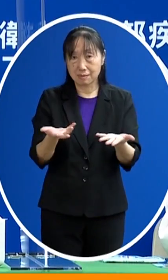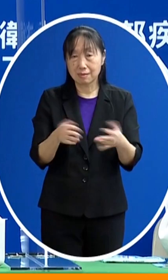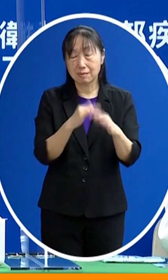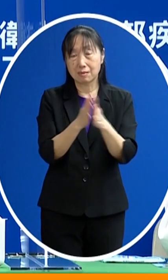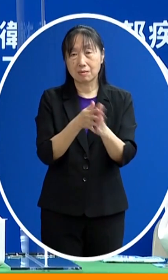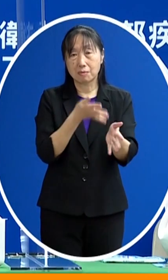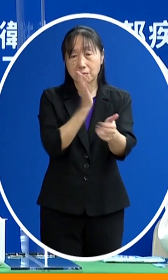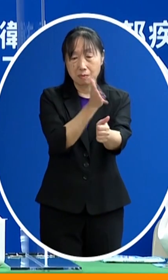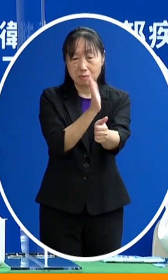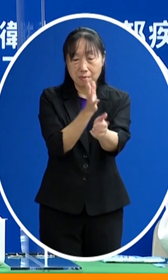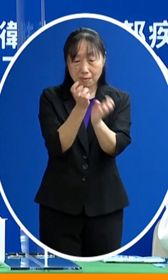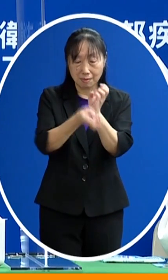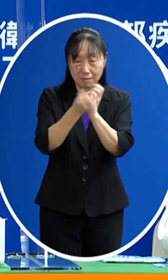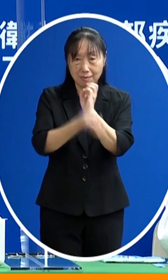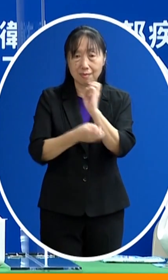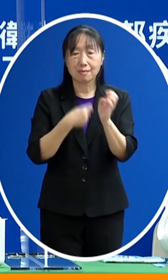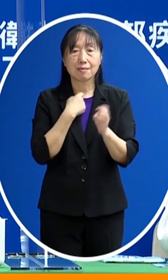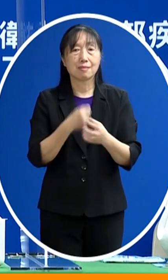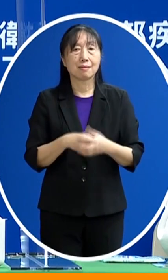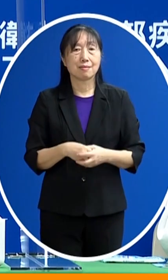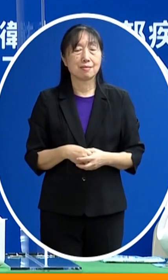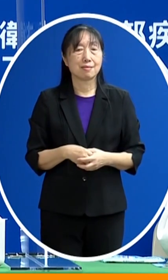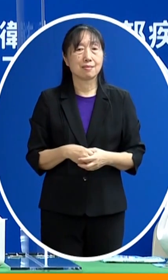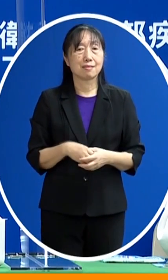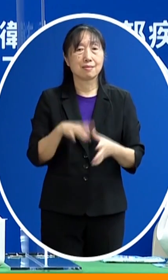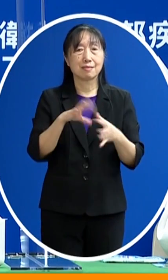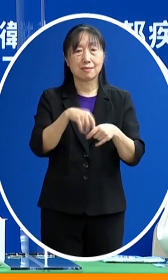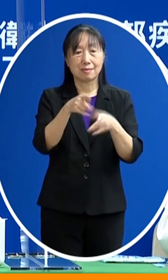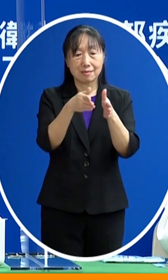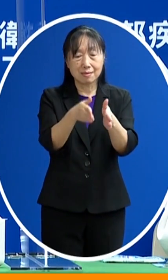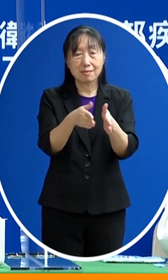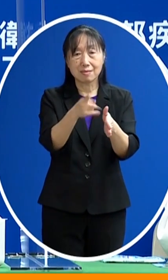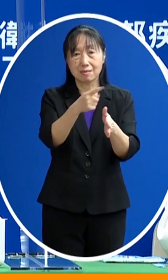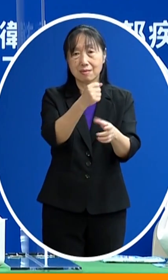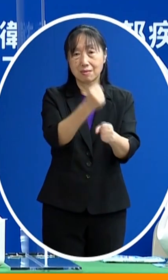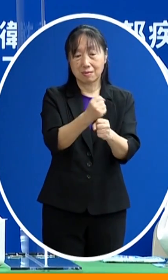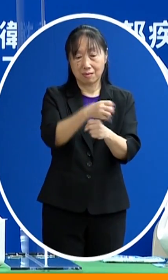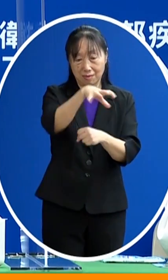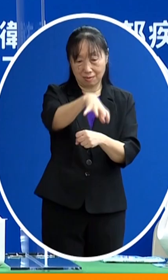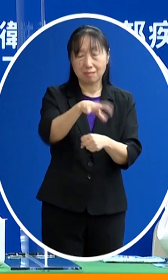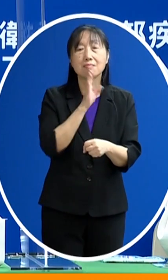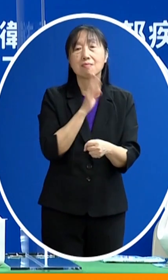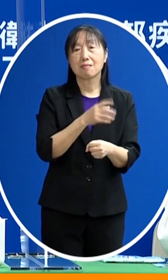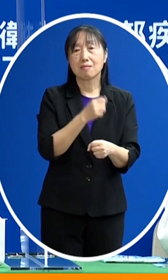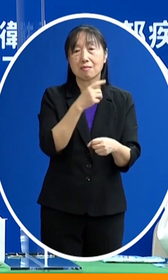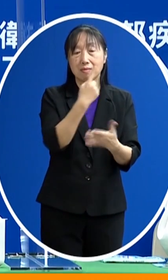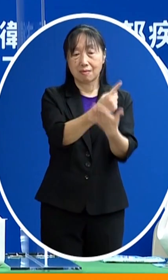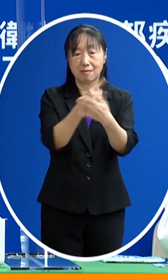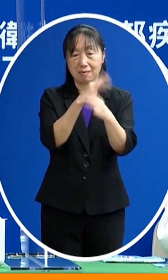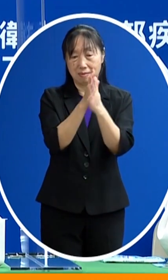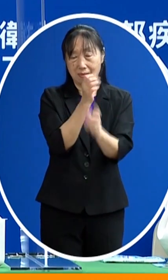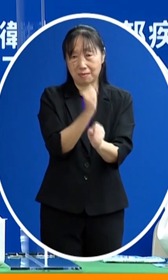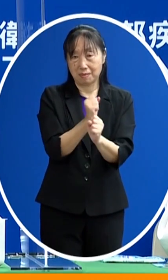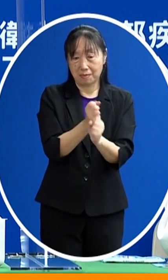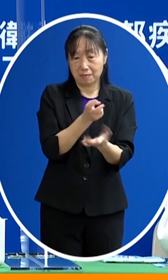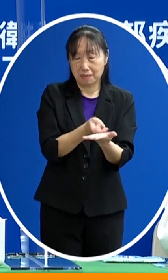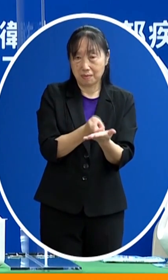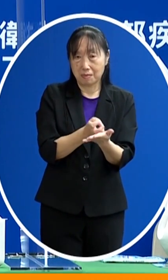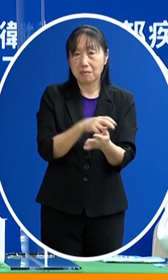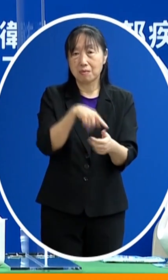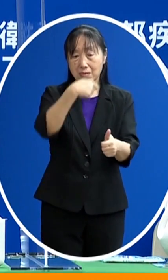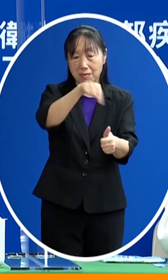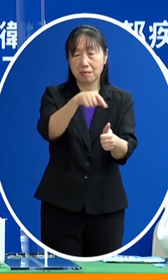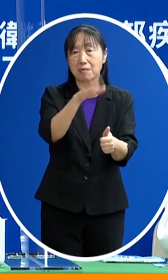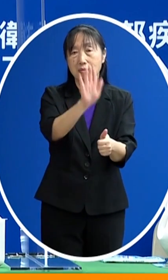经过比较完整的调查，因为这是一个严谨的单位。那各个工作的人员基本上都有一定的训